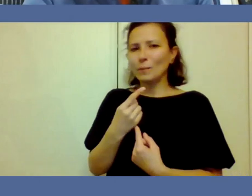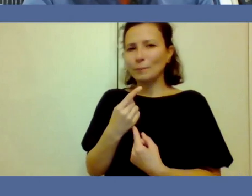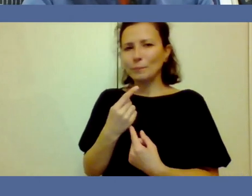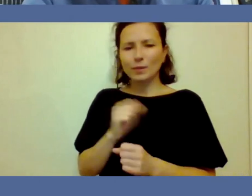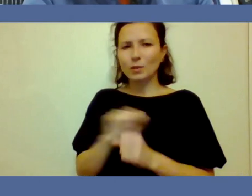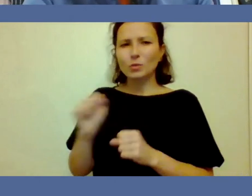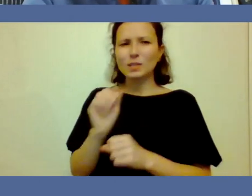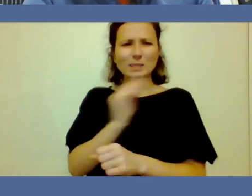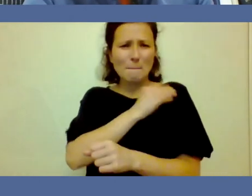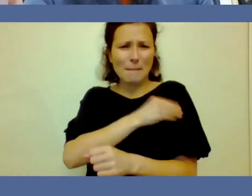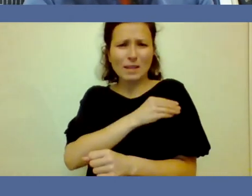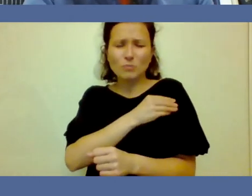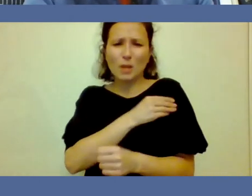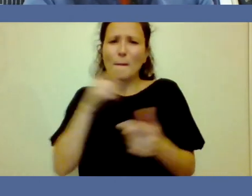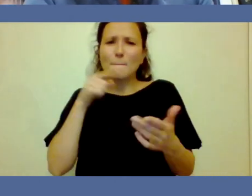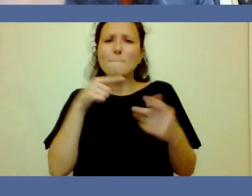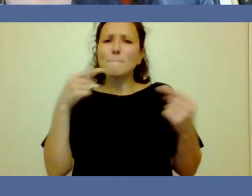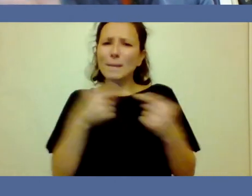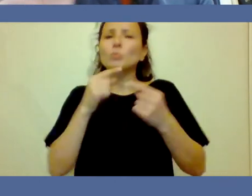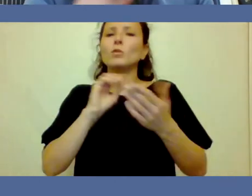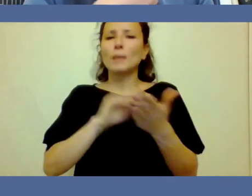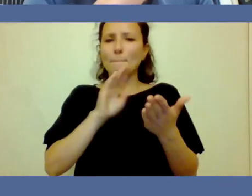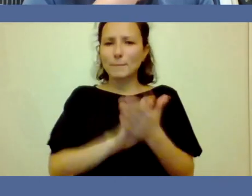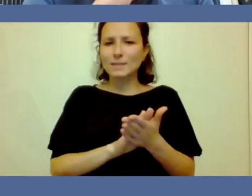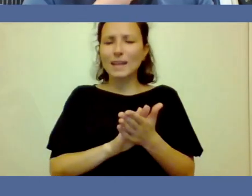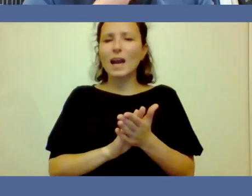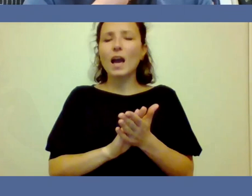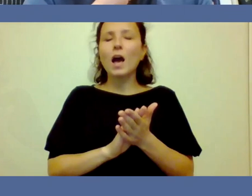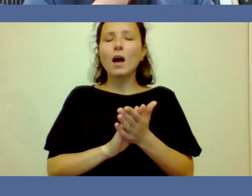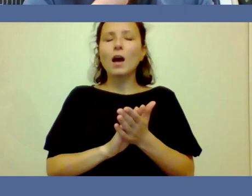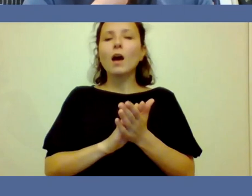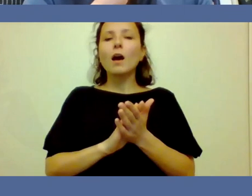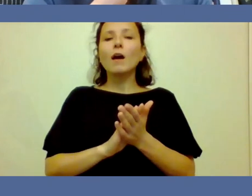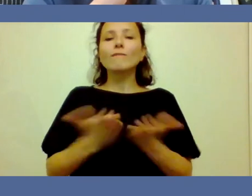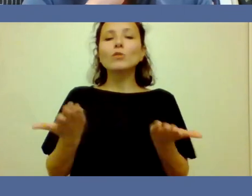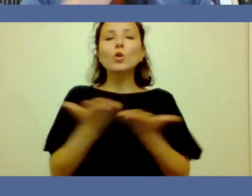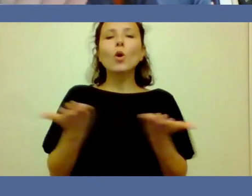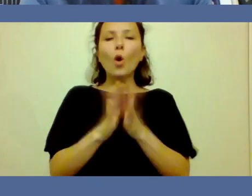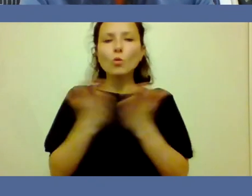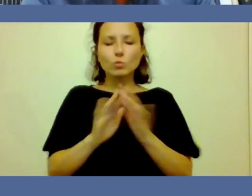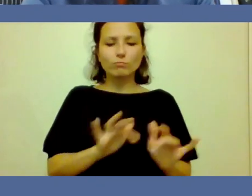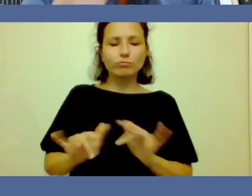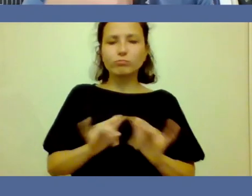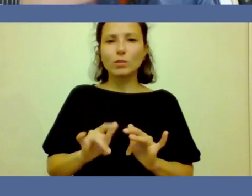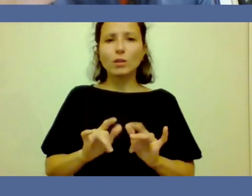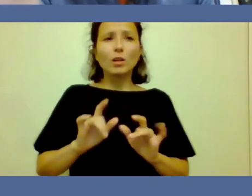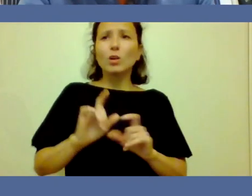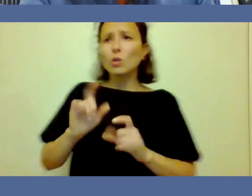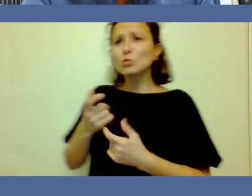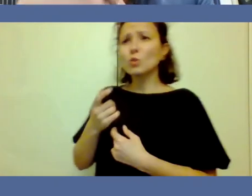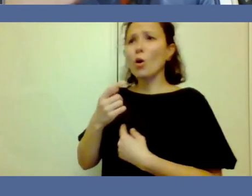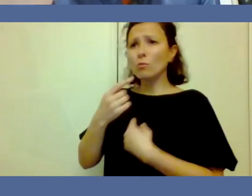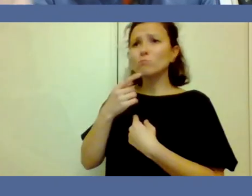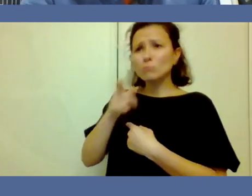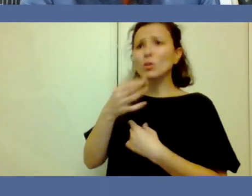na zapis, to nie jest materiał do utrwalenia w formie książki? Ale co? To, co pani mówi dzisiaj, to, co pani opowiada